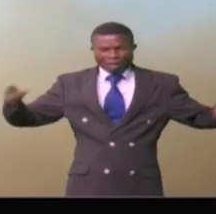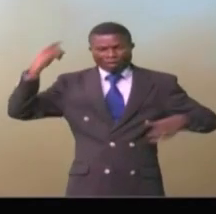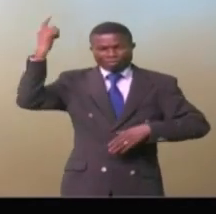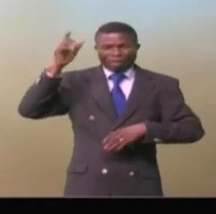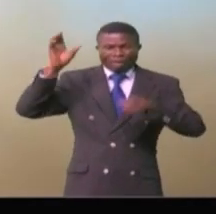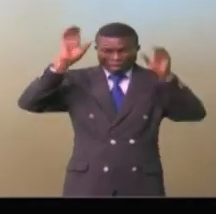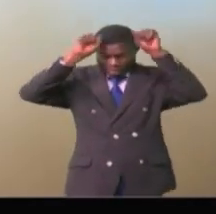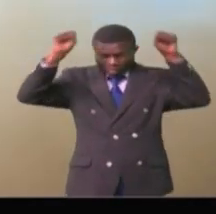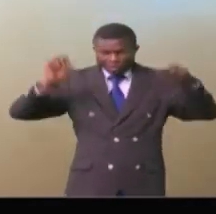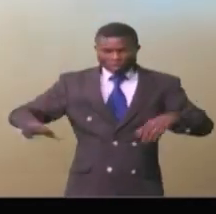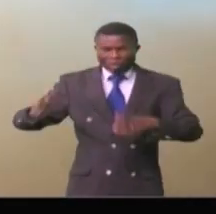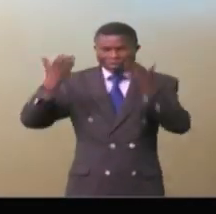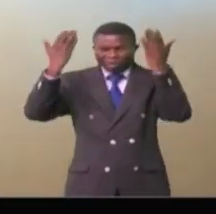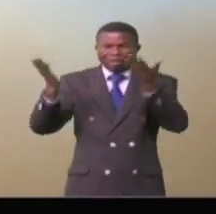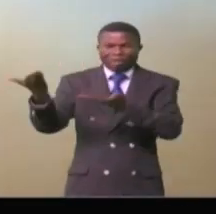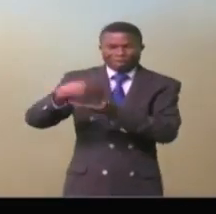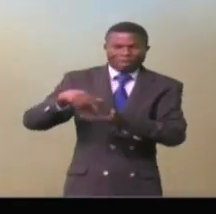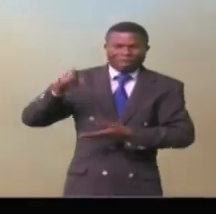retourné dans son pays.